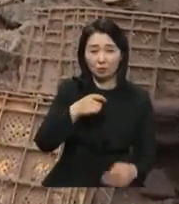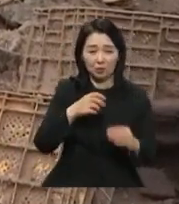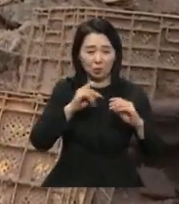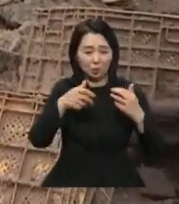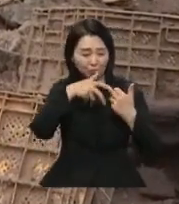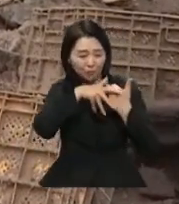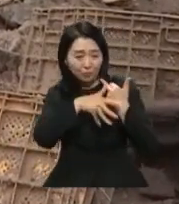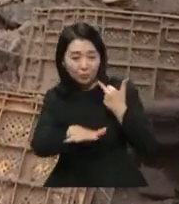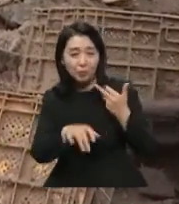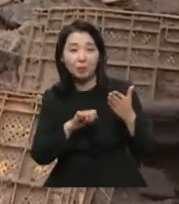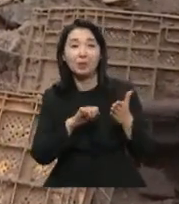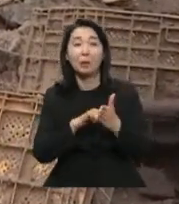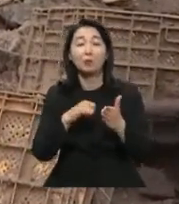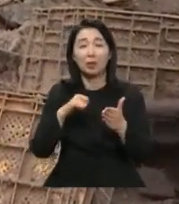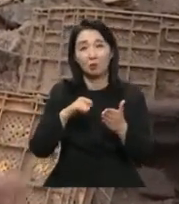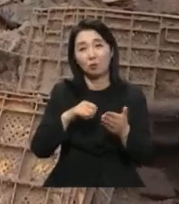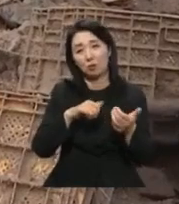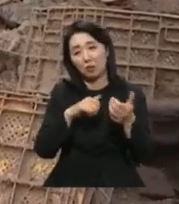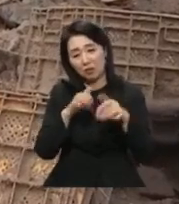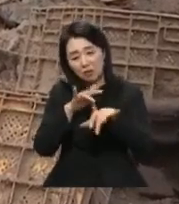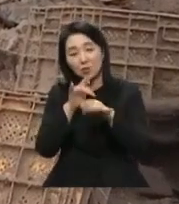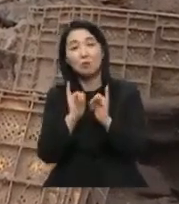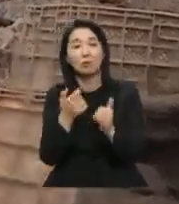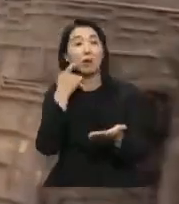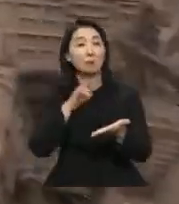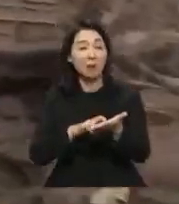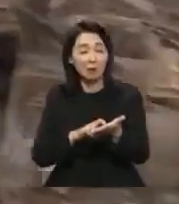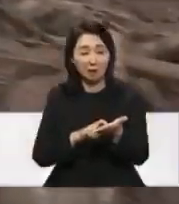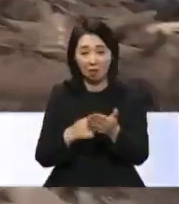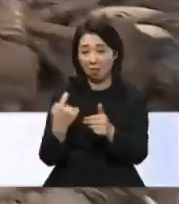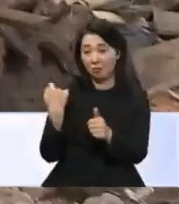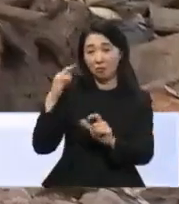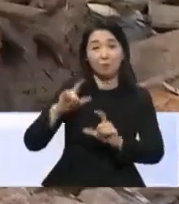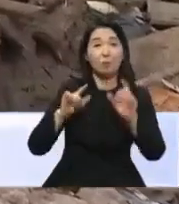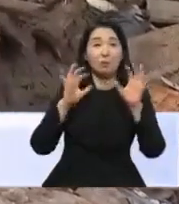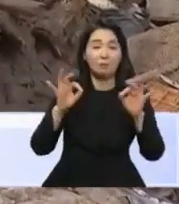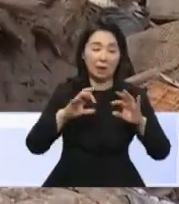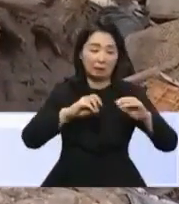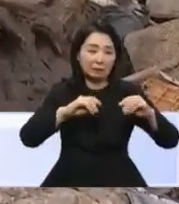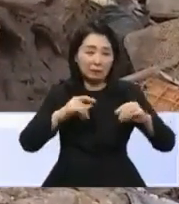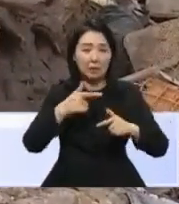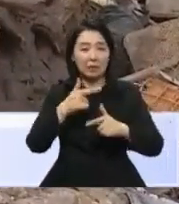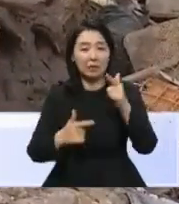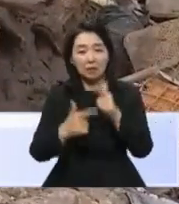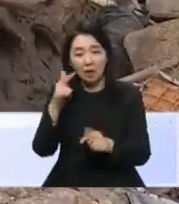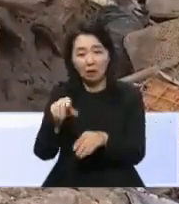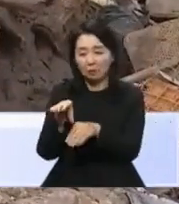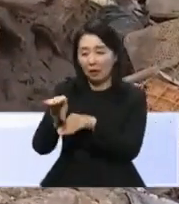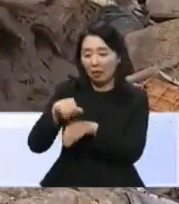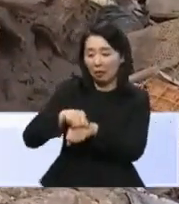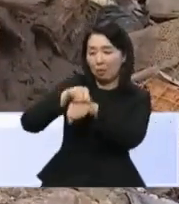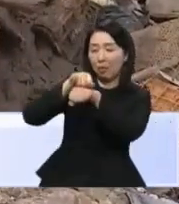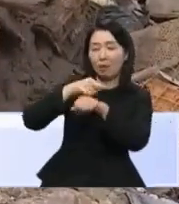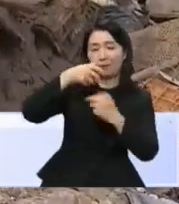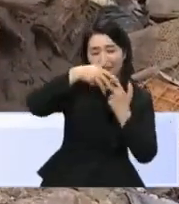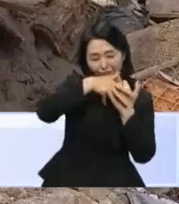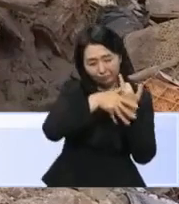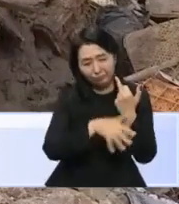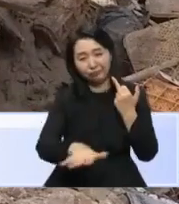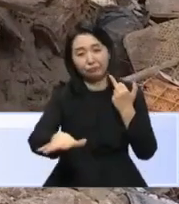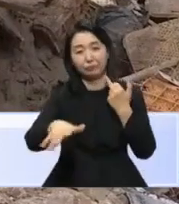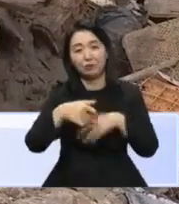실종자가 발생한 곳인데요 뒤를 보시면 흙과 나무 그리고 부서진 창고와집 자동차 등이 산사태 휩쓸리면서